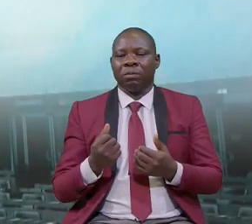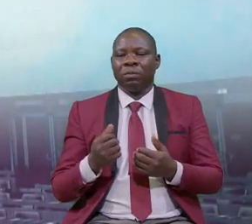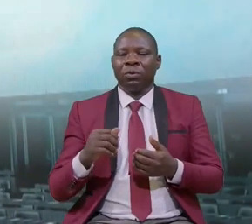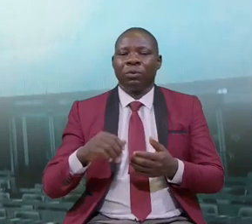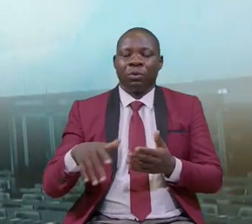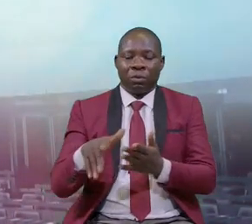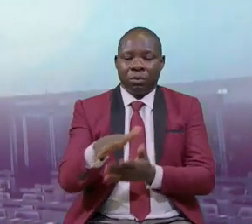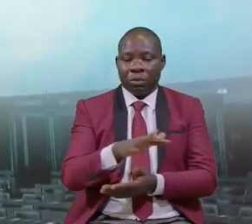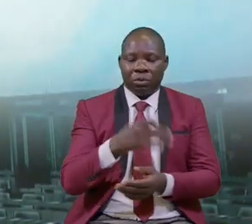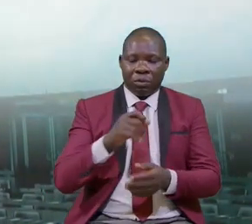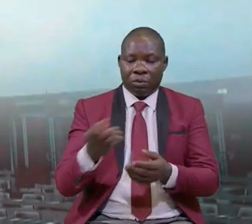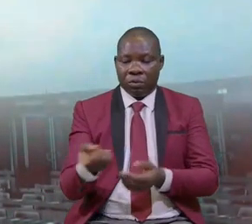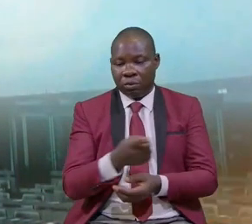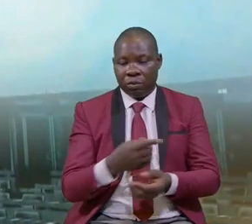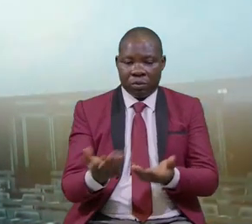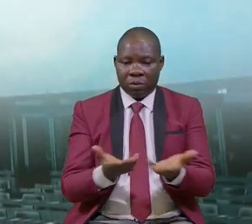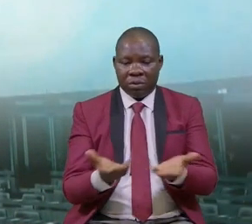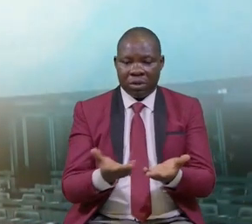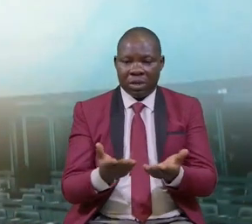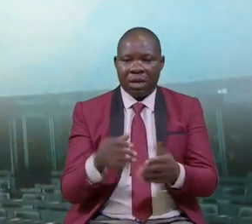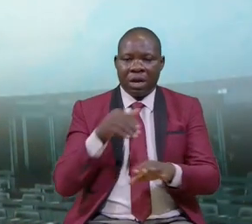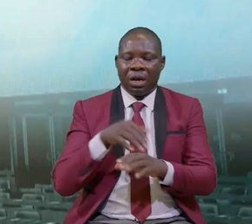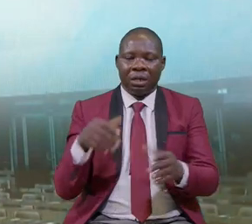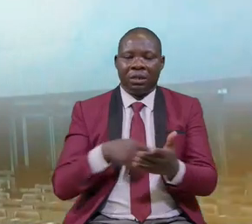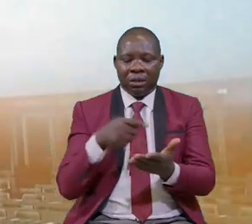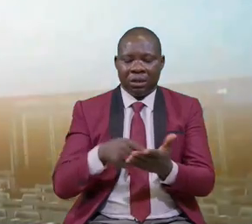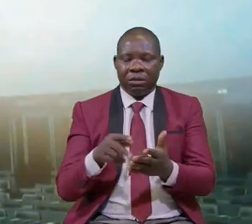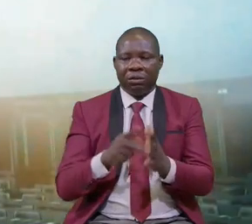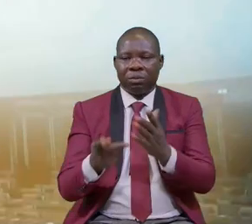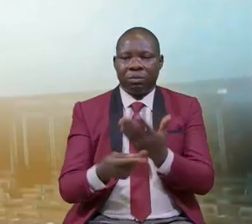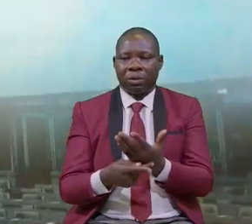Et vous qui êtes là, à cette croisade,